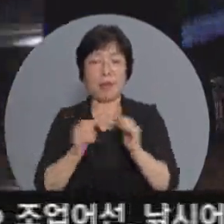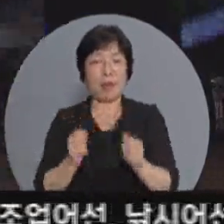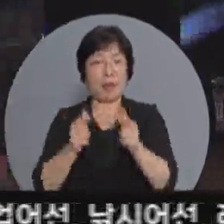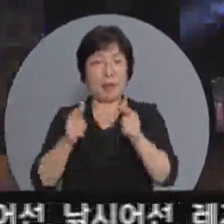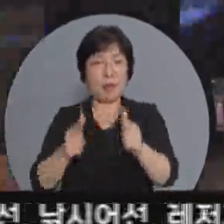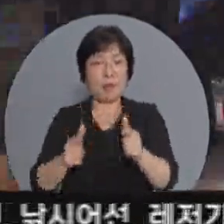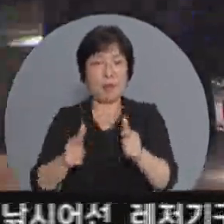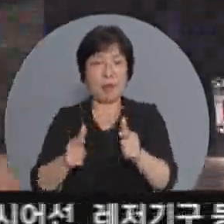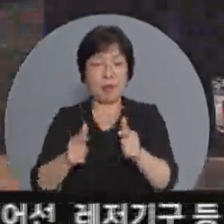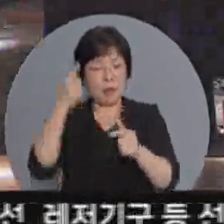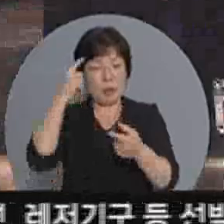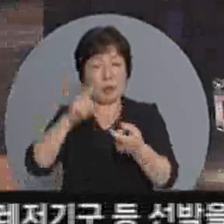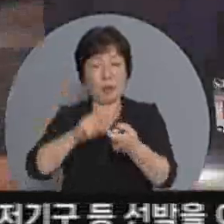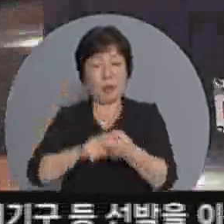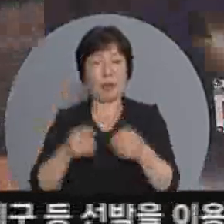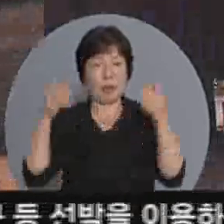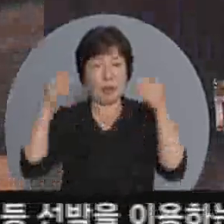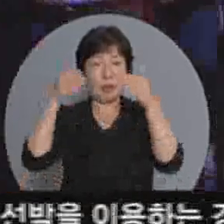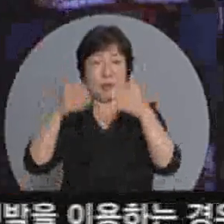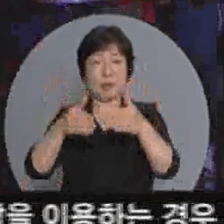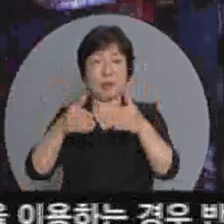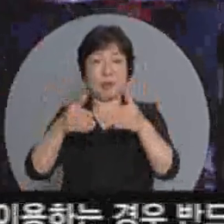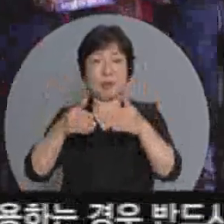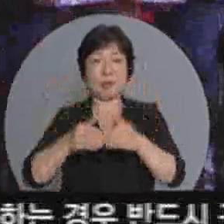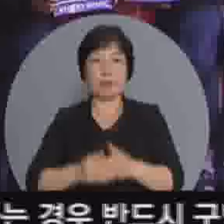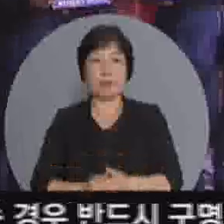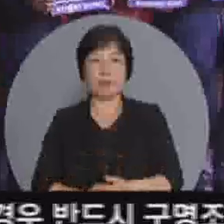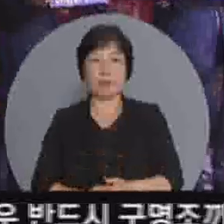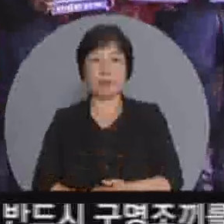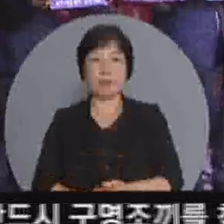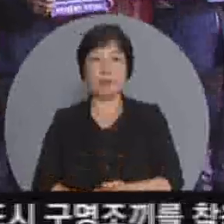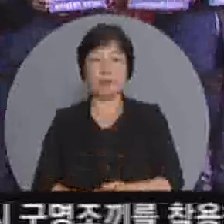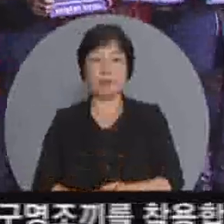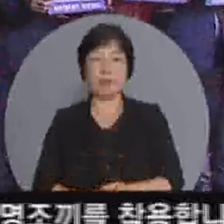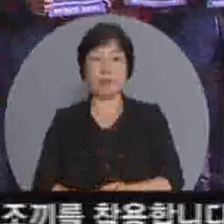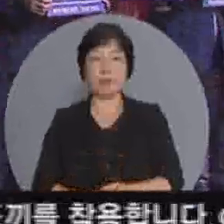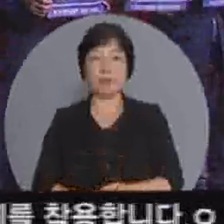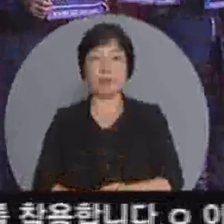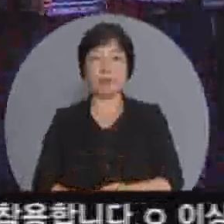수 있을지 관심이 모아지고 있습니다. MBC 뉴스 최우식입니다.